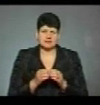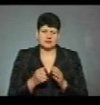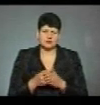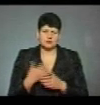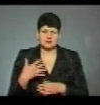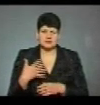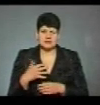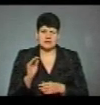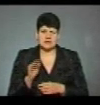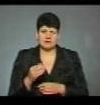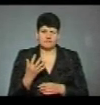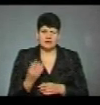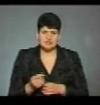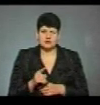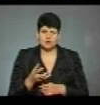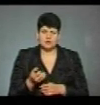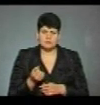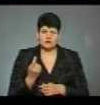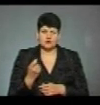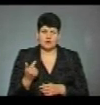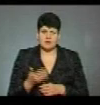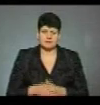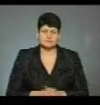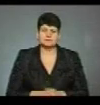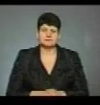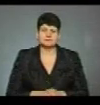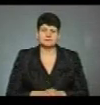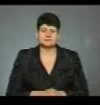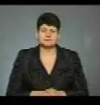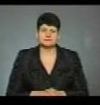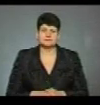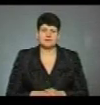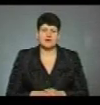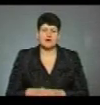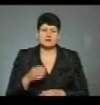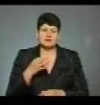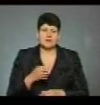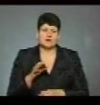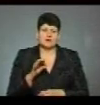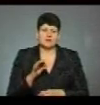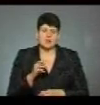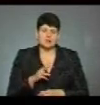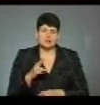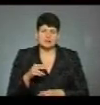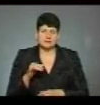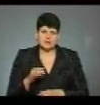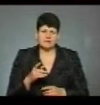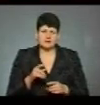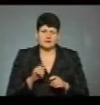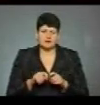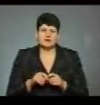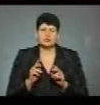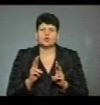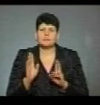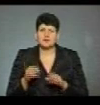50 закладок в день, за що отримали по 100 гривень за одну закладку. Як розповів Михайло Демида, оперативники перевіряють осіб, які могли